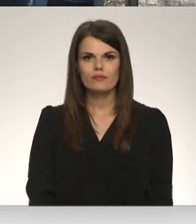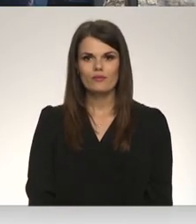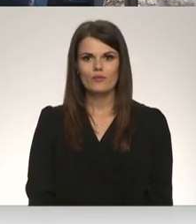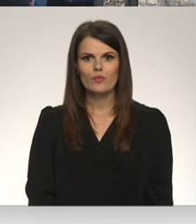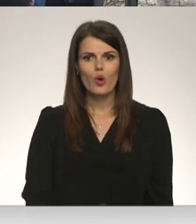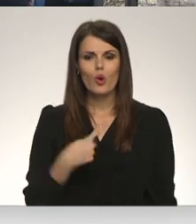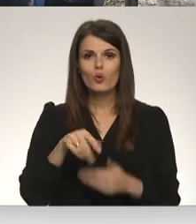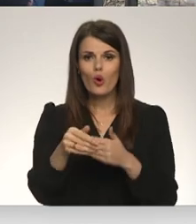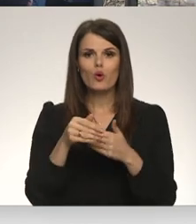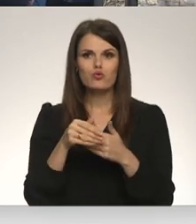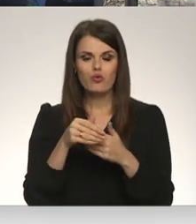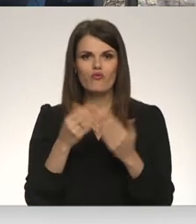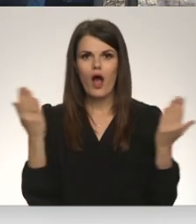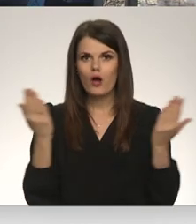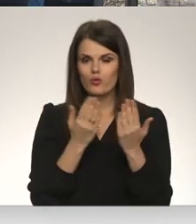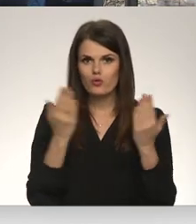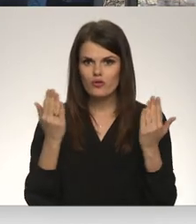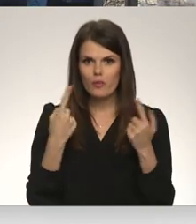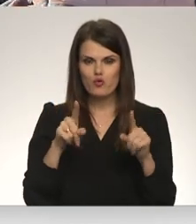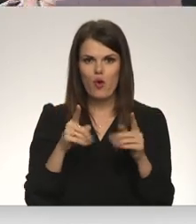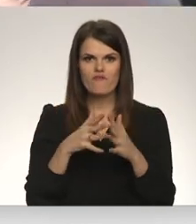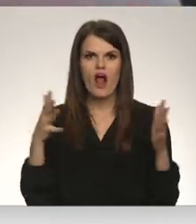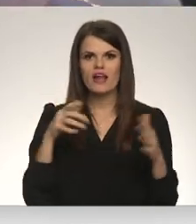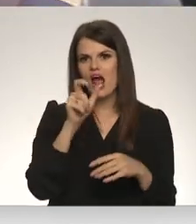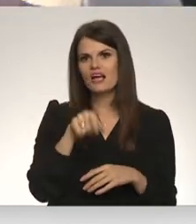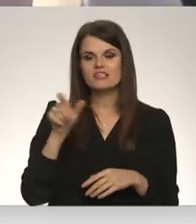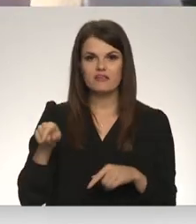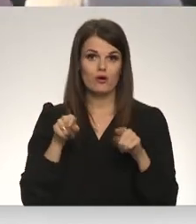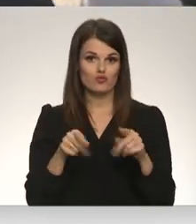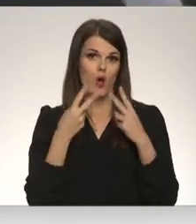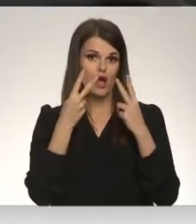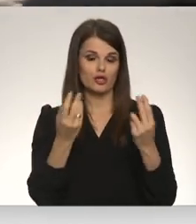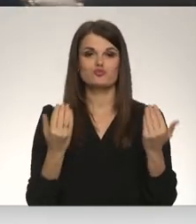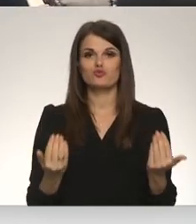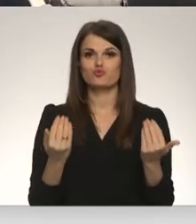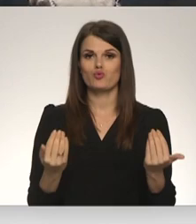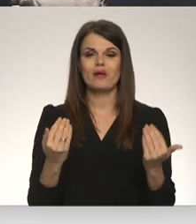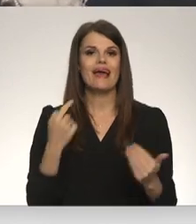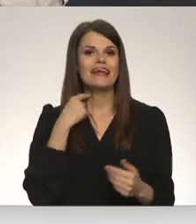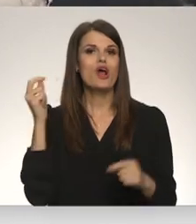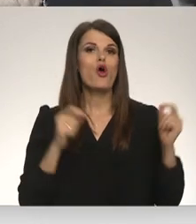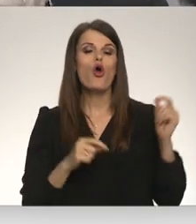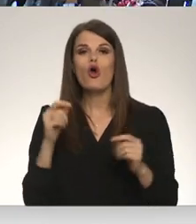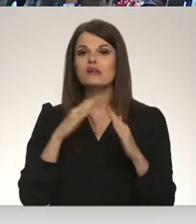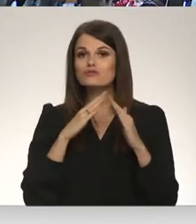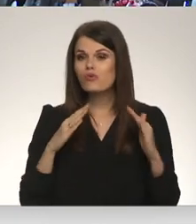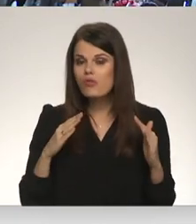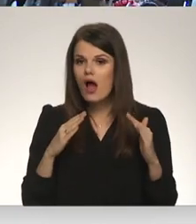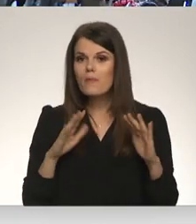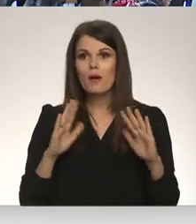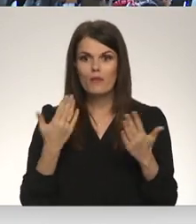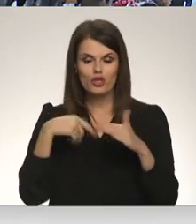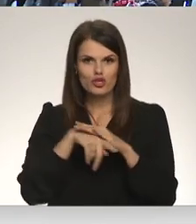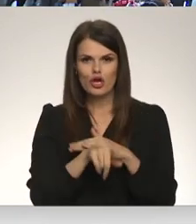Jo tuvāk ieejai, jo lielāka drūzmēšanās. Šādi skati šodien bija vērojami pie Rīgas kongresu nama. Bet